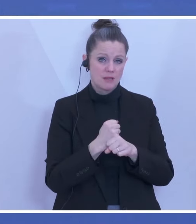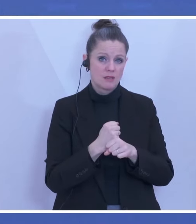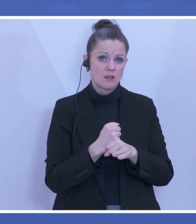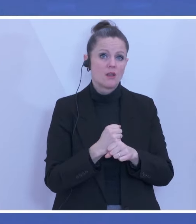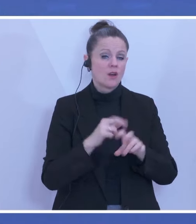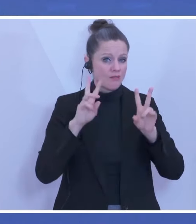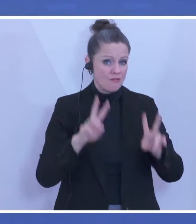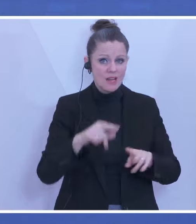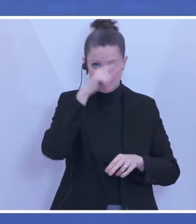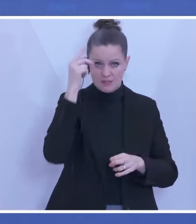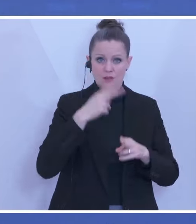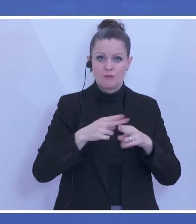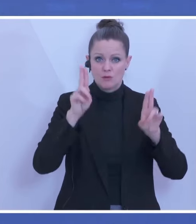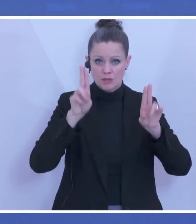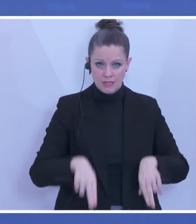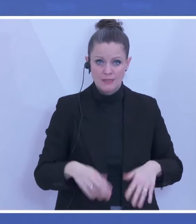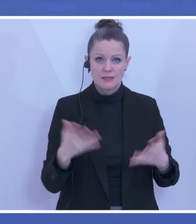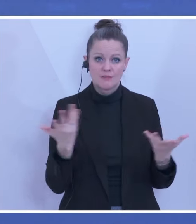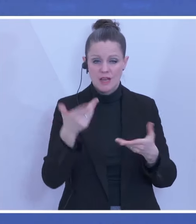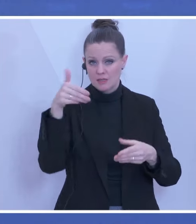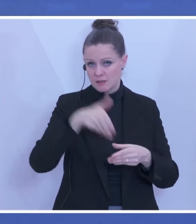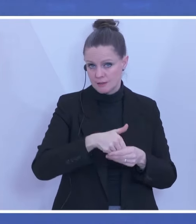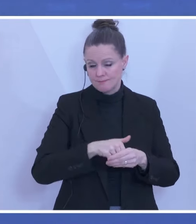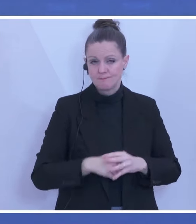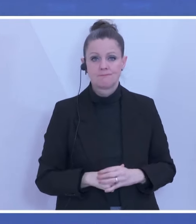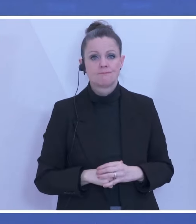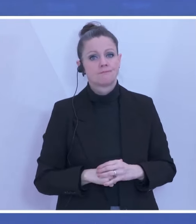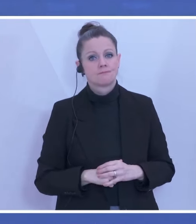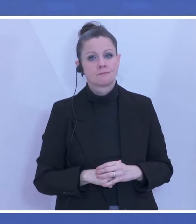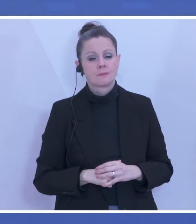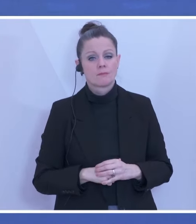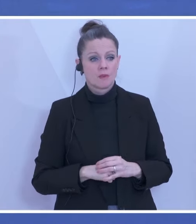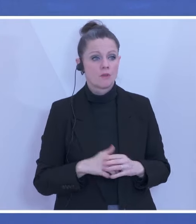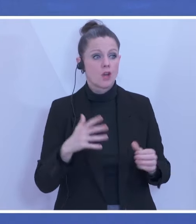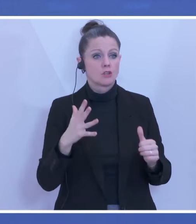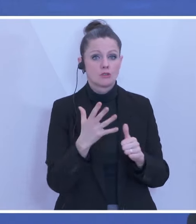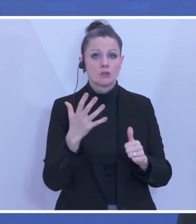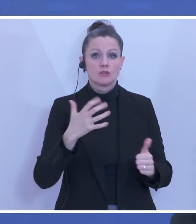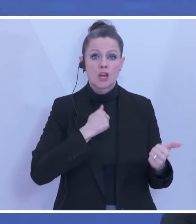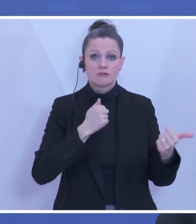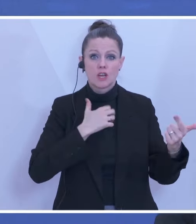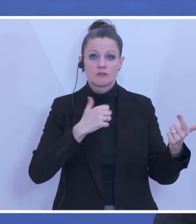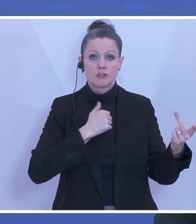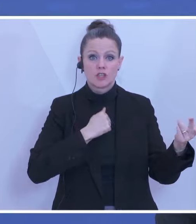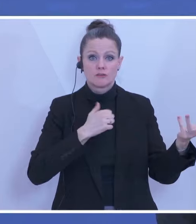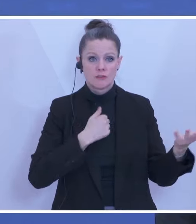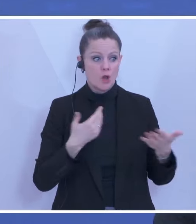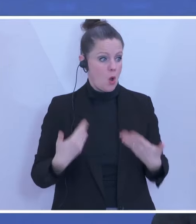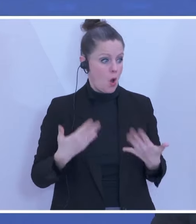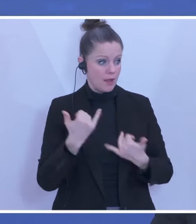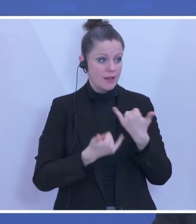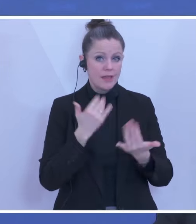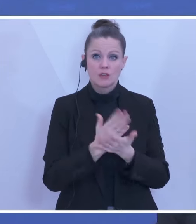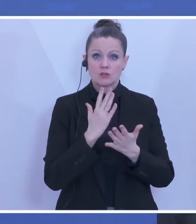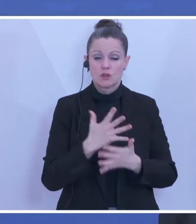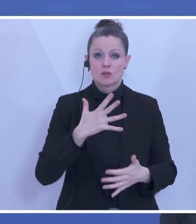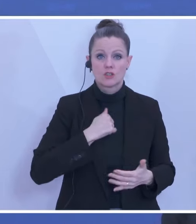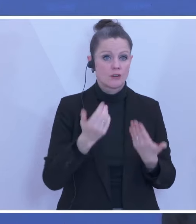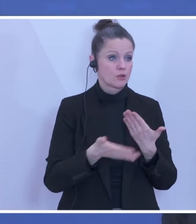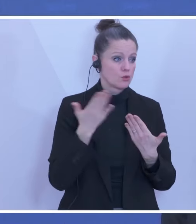für sinnvoll und für richtig, hier einiges gelingt, wenn Sie sich anschauen, was in diesem Jahr schon wieder passiert ist. Die